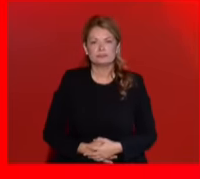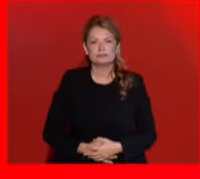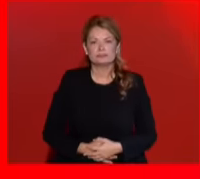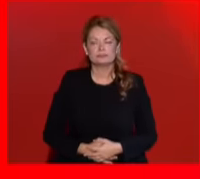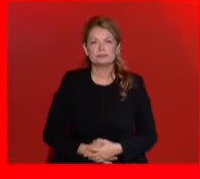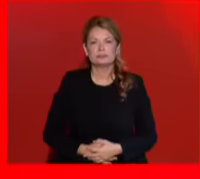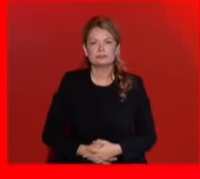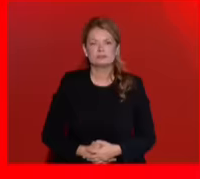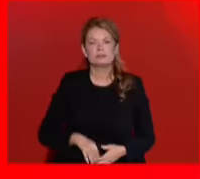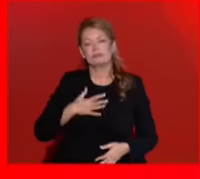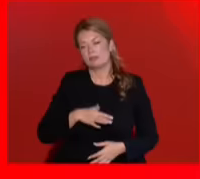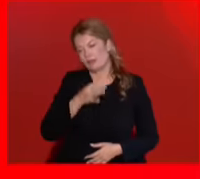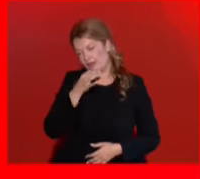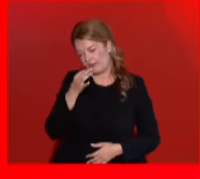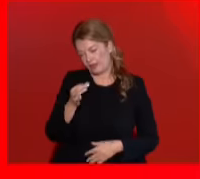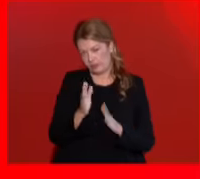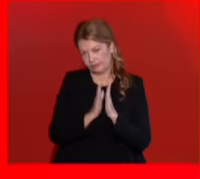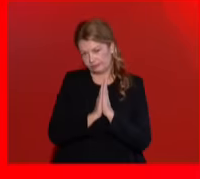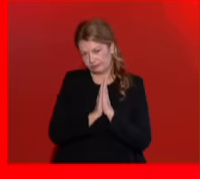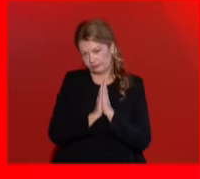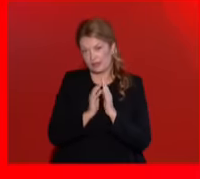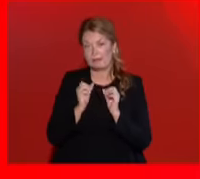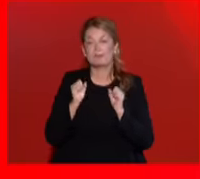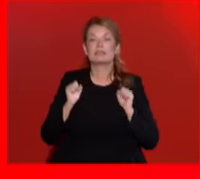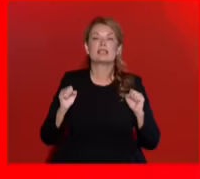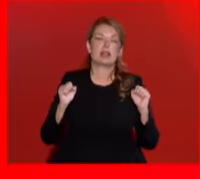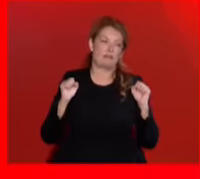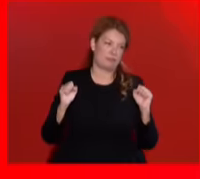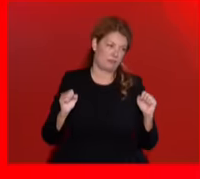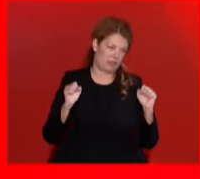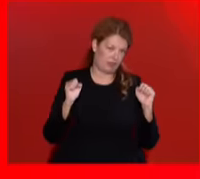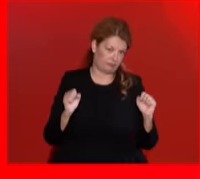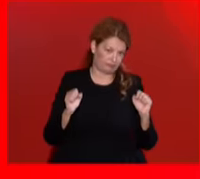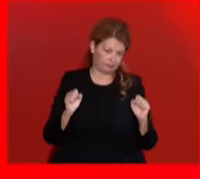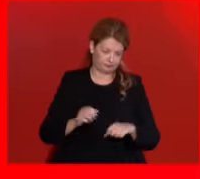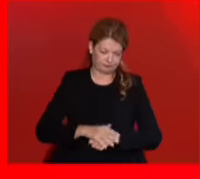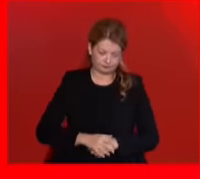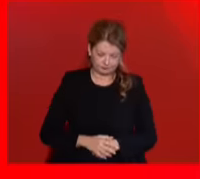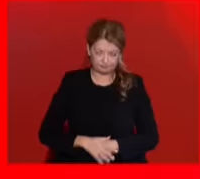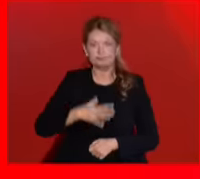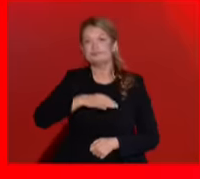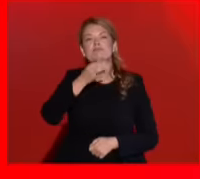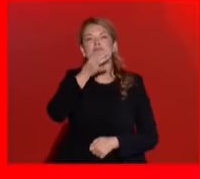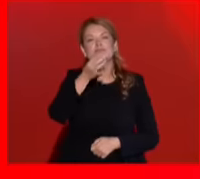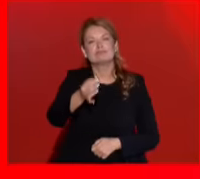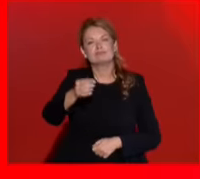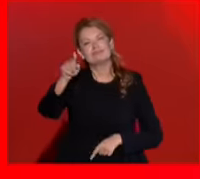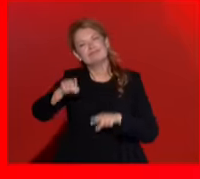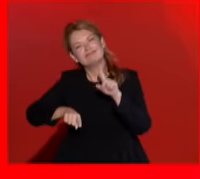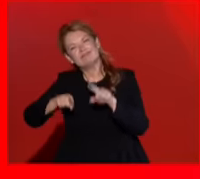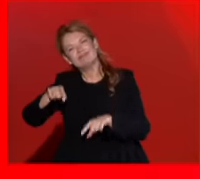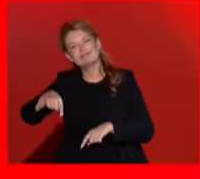θέλω με απόλυτη ψυχραιμία να απευθυνθώ σε αυτούς που